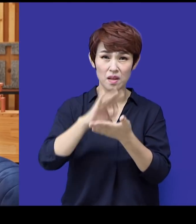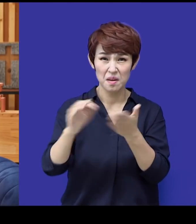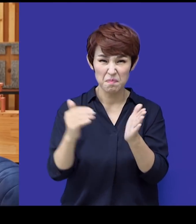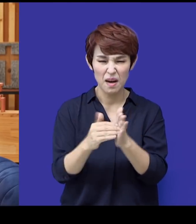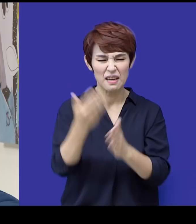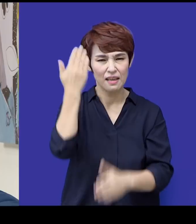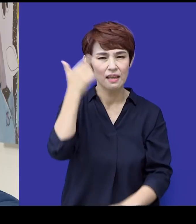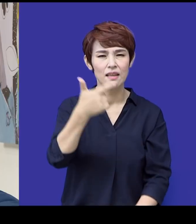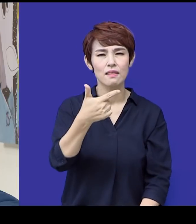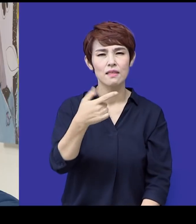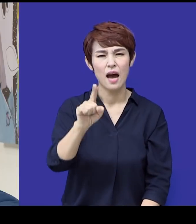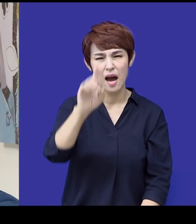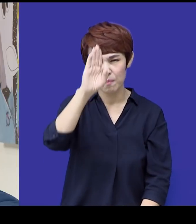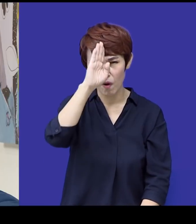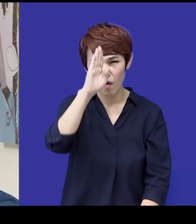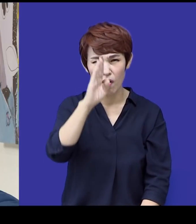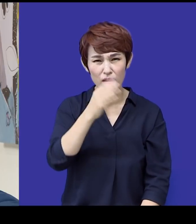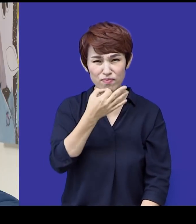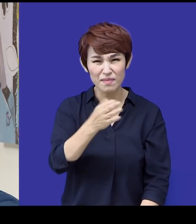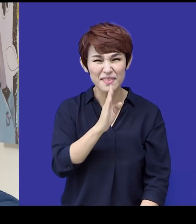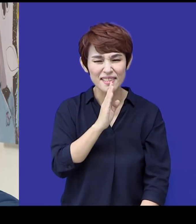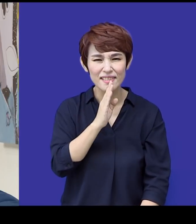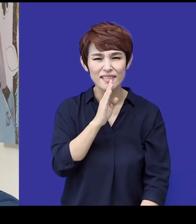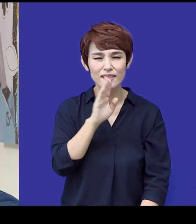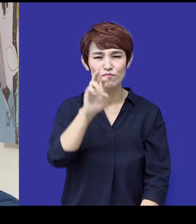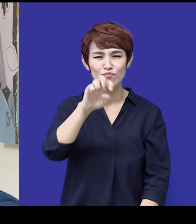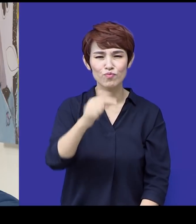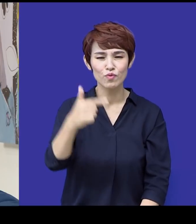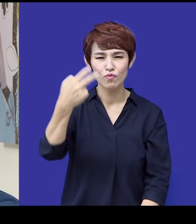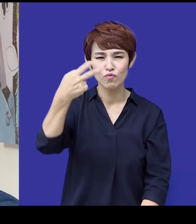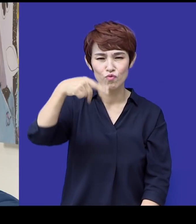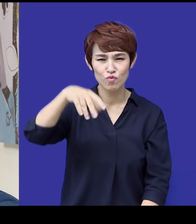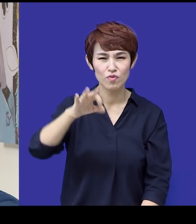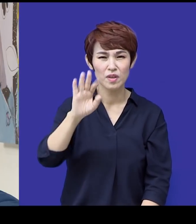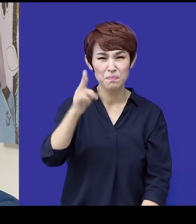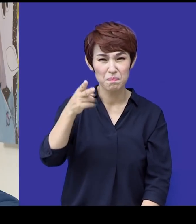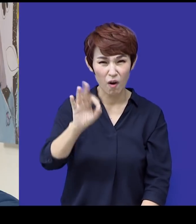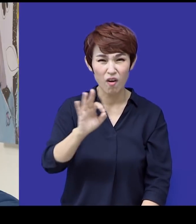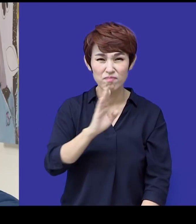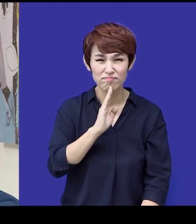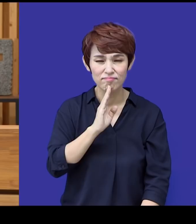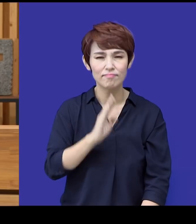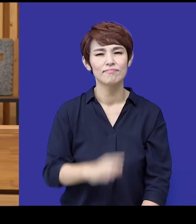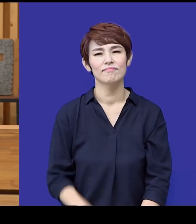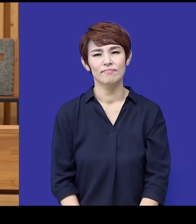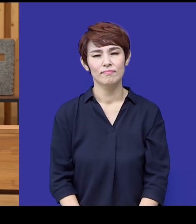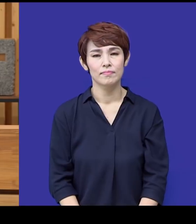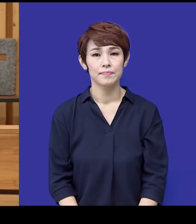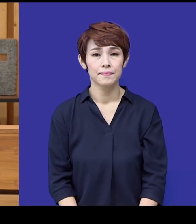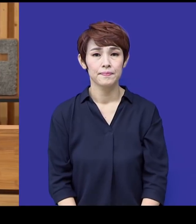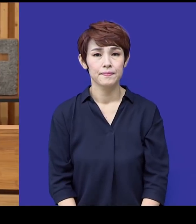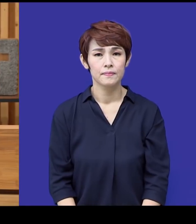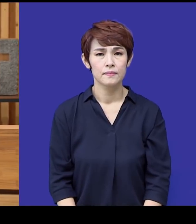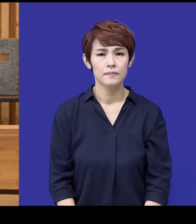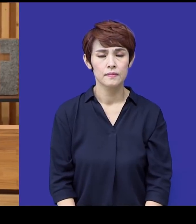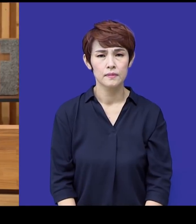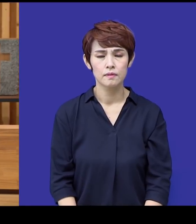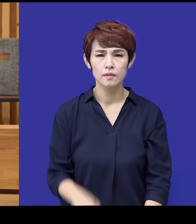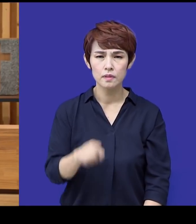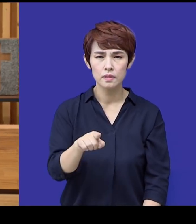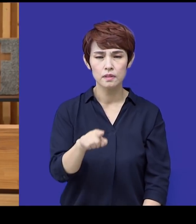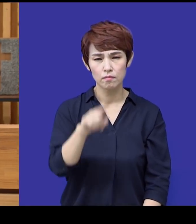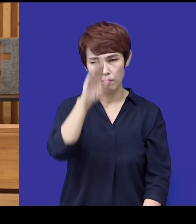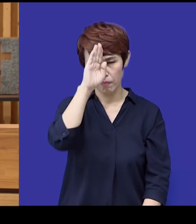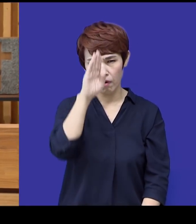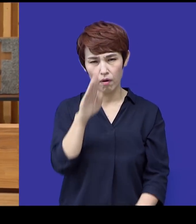예전엔 그 나병이라고 불렀었죠. 예, 우리가 성경에 뭐 문둥병이라고 읽기도 했고 이제 한센병이라고 하는데 이제 한센이를 바라보는 우리